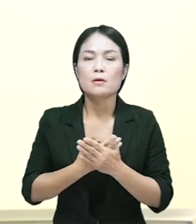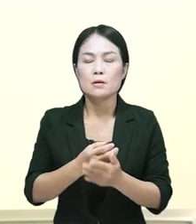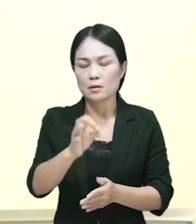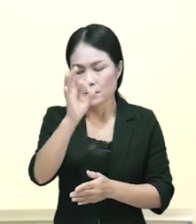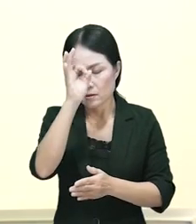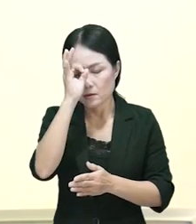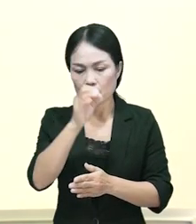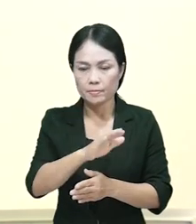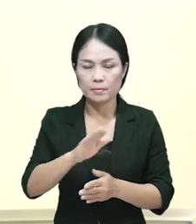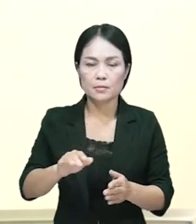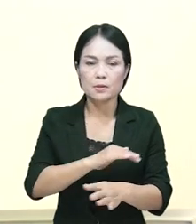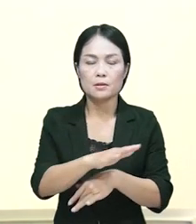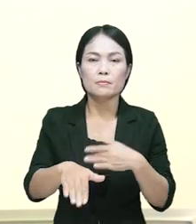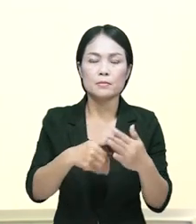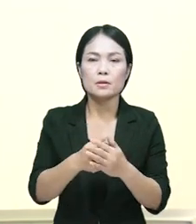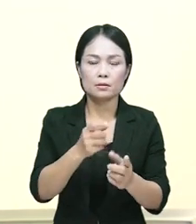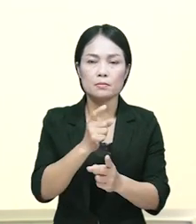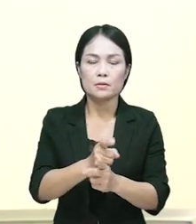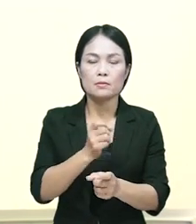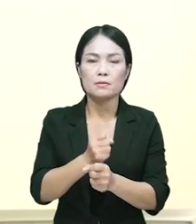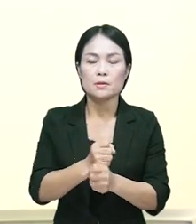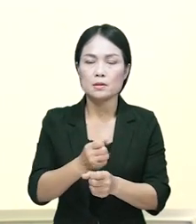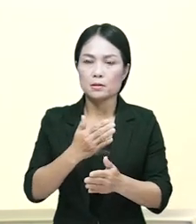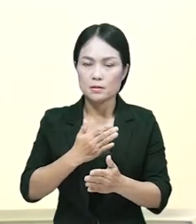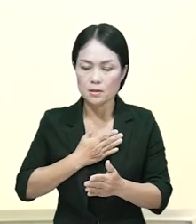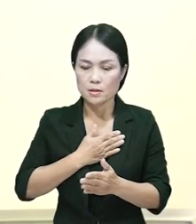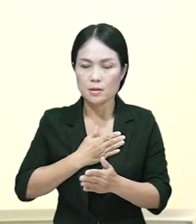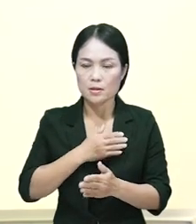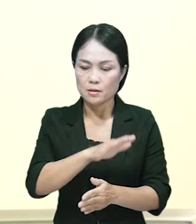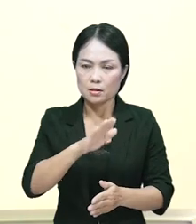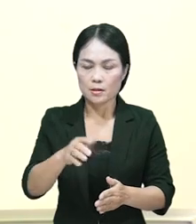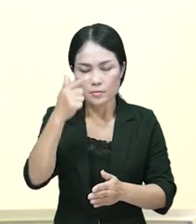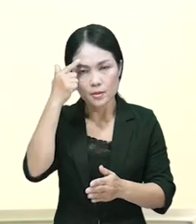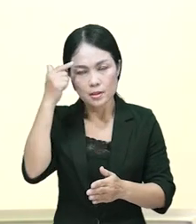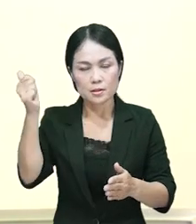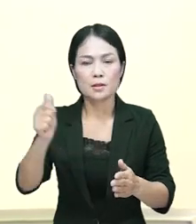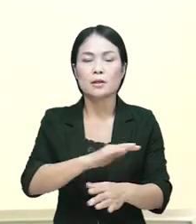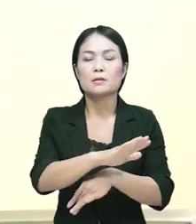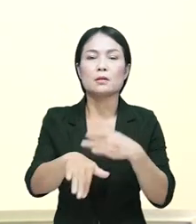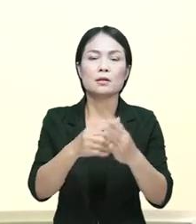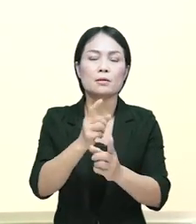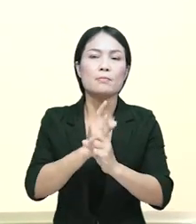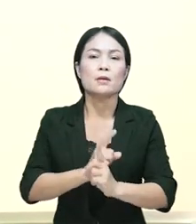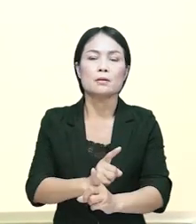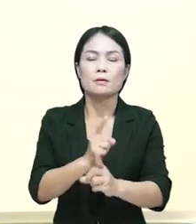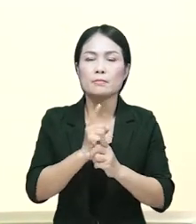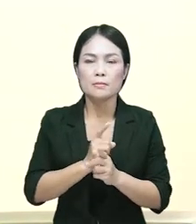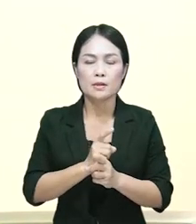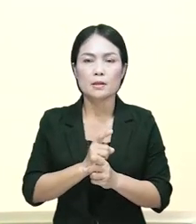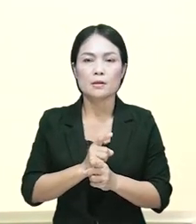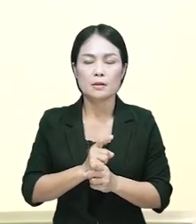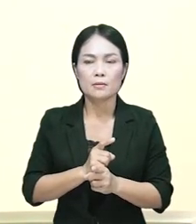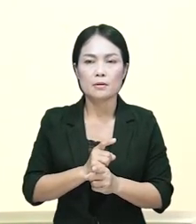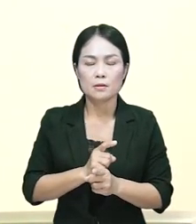ងទេគឺកូនទាំងអស់គ្នាត្រូវធ្វើខ្លួនជាក្មេងឆ្លាតទាំងអស់គ្នាណាកូនណាគឺតាមរយៈអីគឺតាម